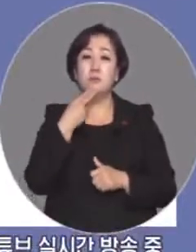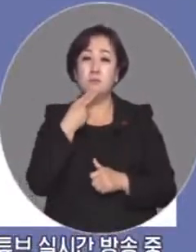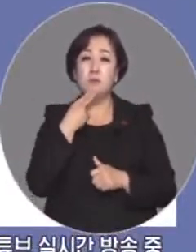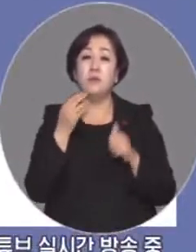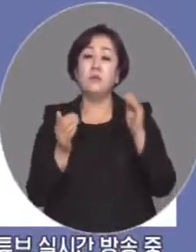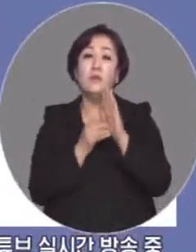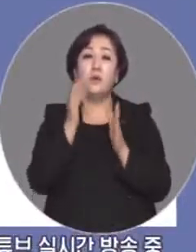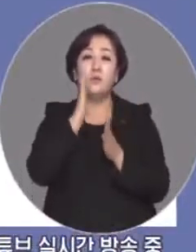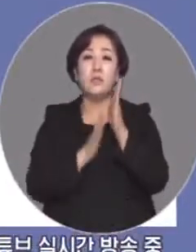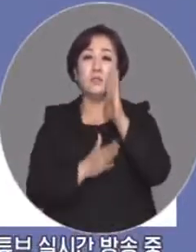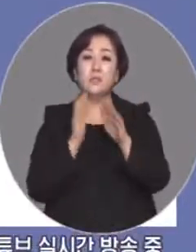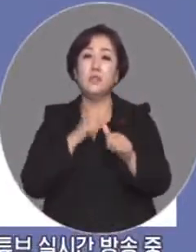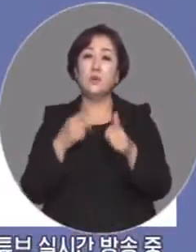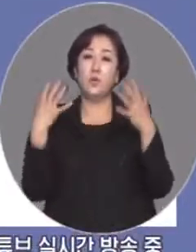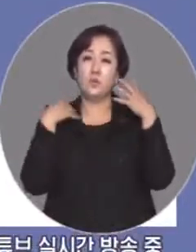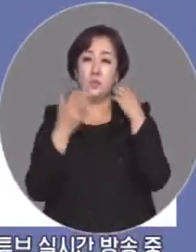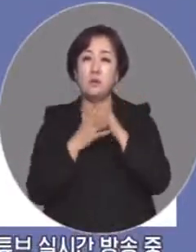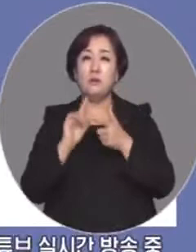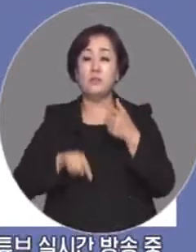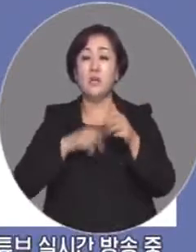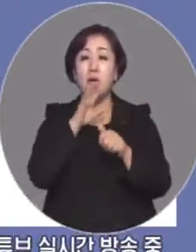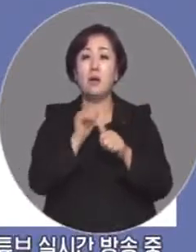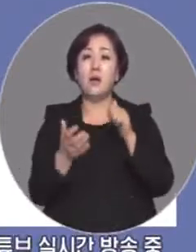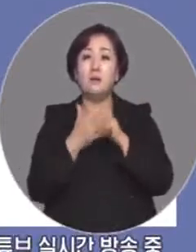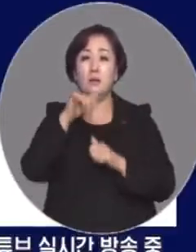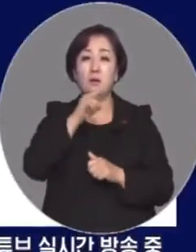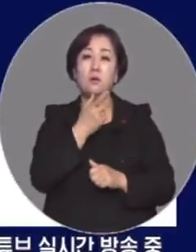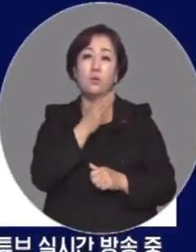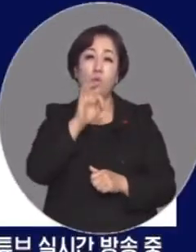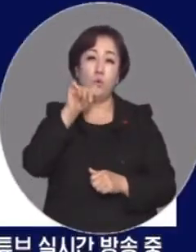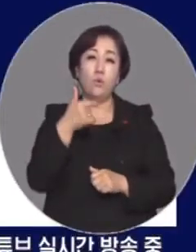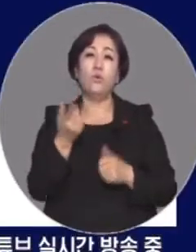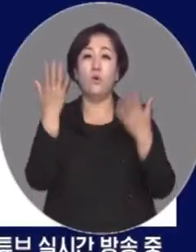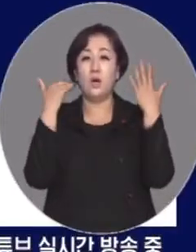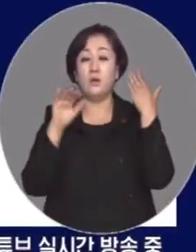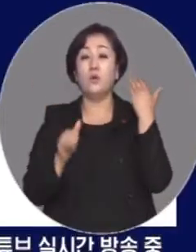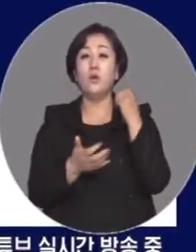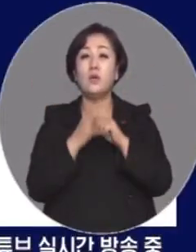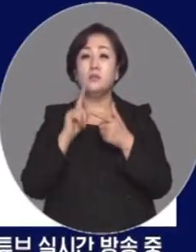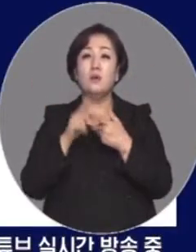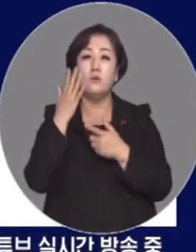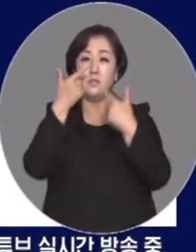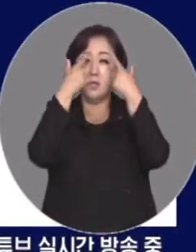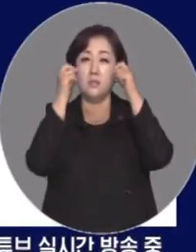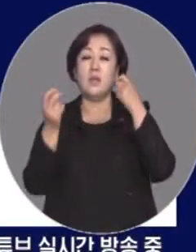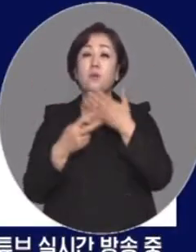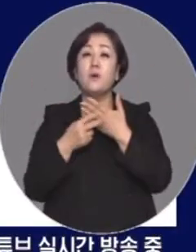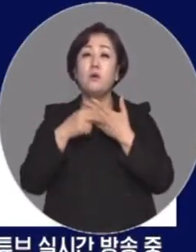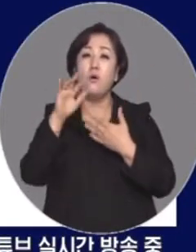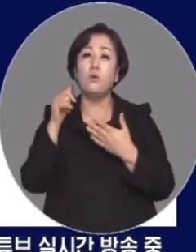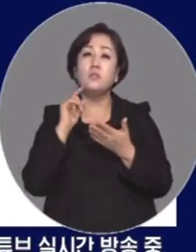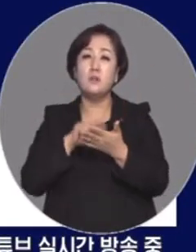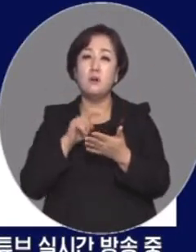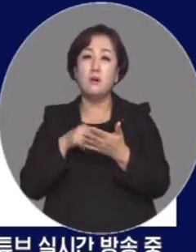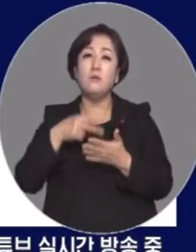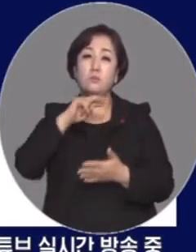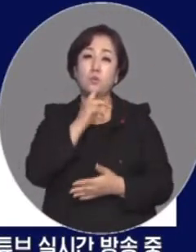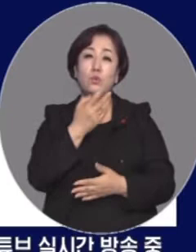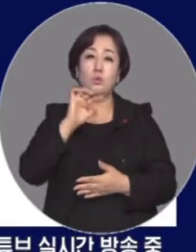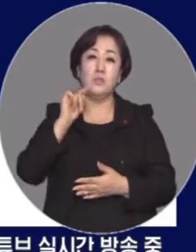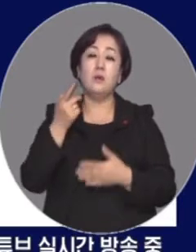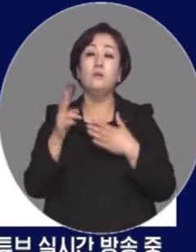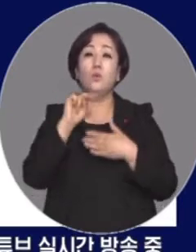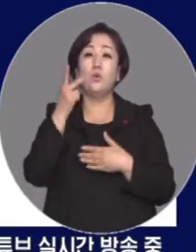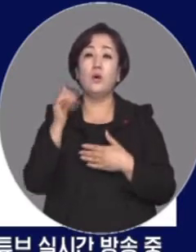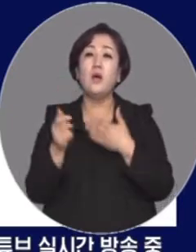시교육청은 코론 알고자 가격 리자는 울산 공고에 확진 자는 우선 대 병원에 응급환자 는 동천동 강병훈 의